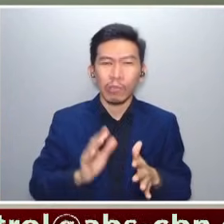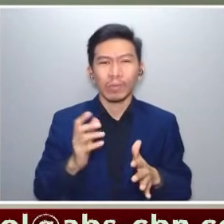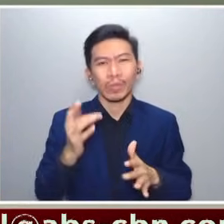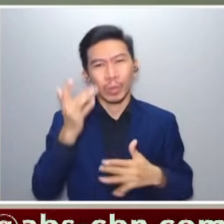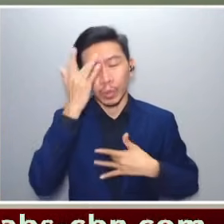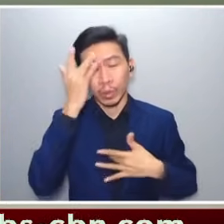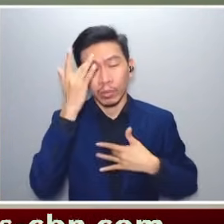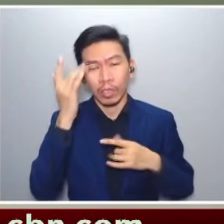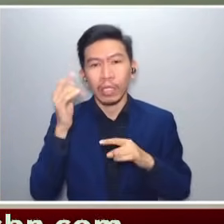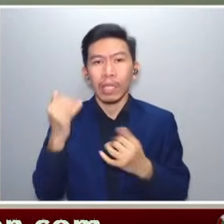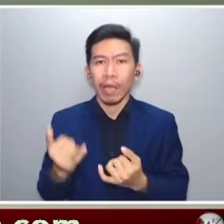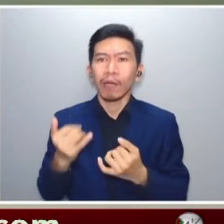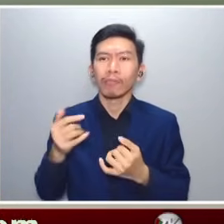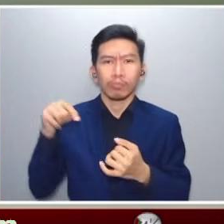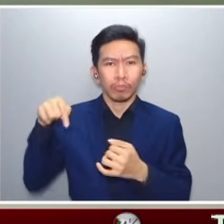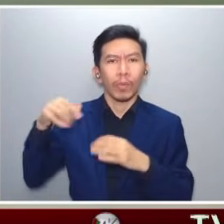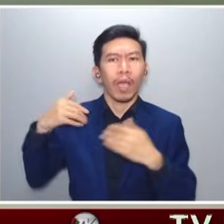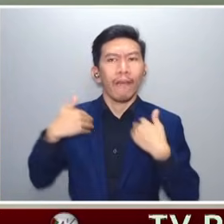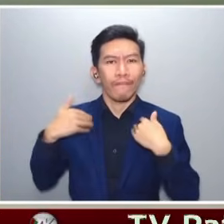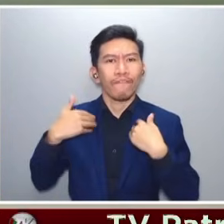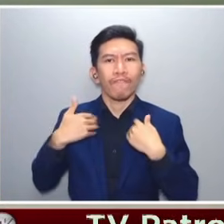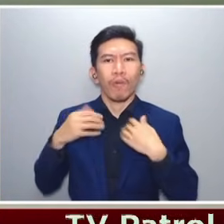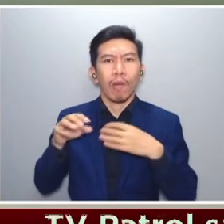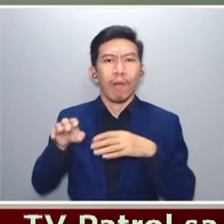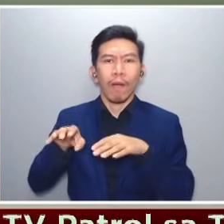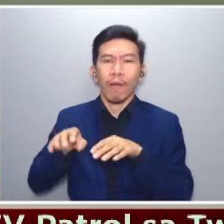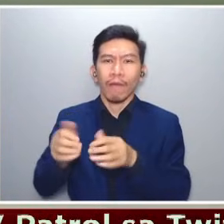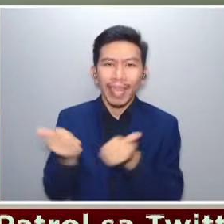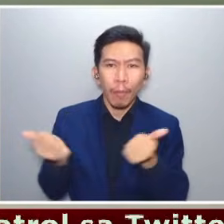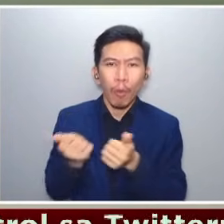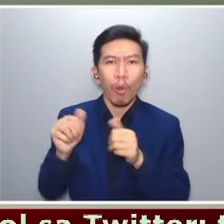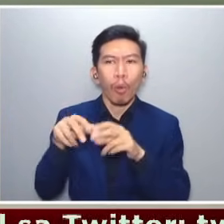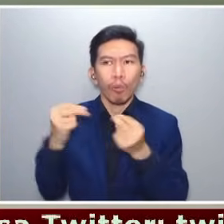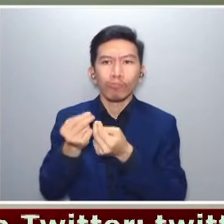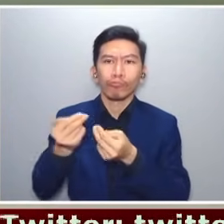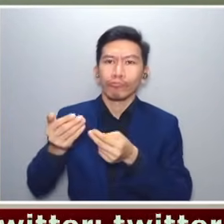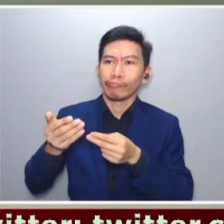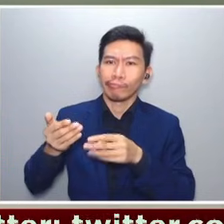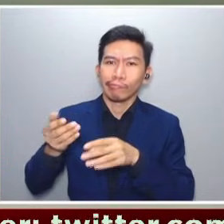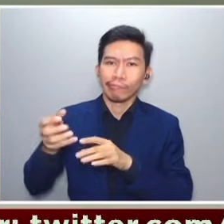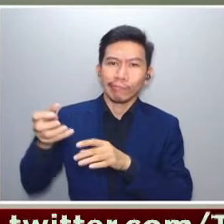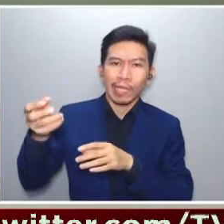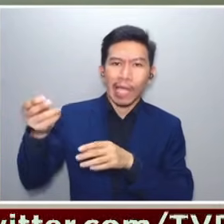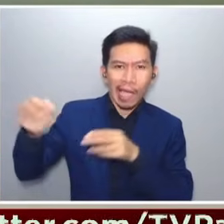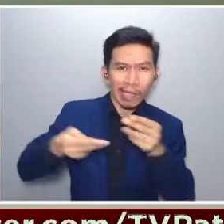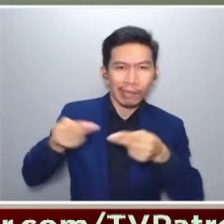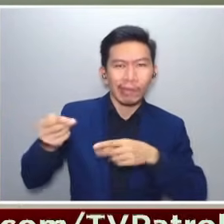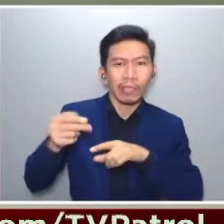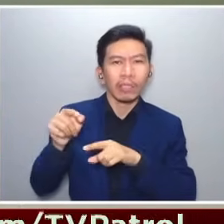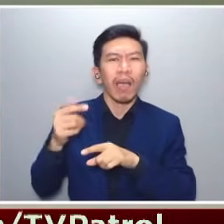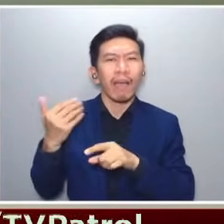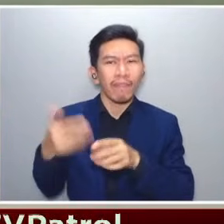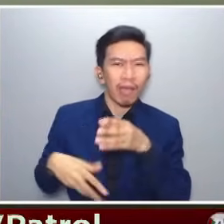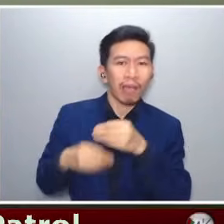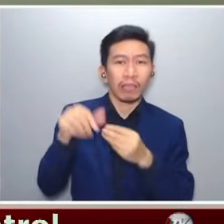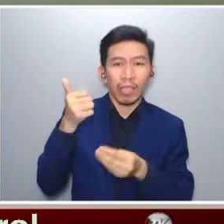paggamutan at nag-aalok na rin sila ng karagdagang 10,000 pesos na allowance sa mga nurse pero wala naman